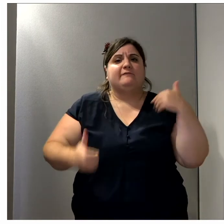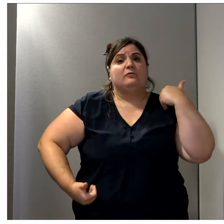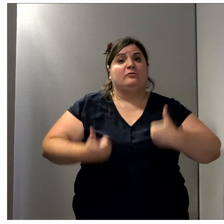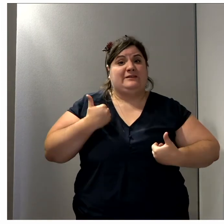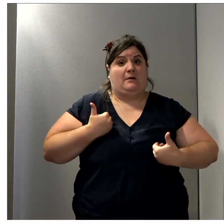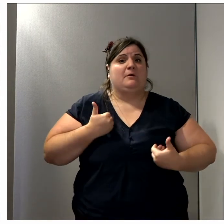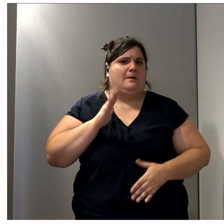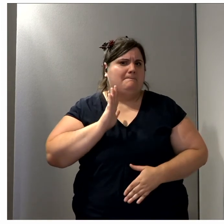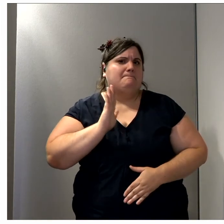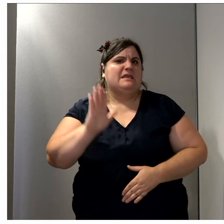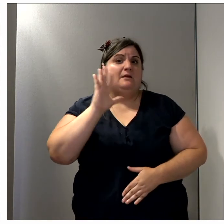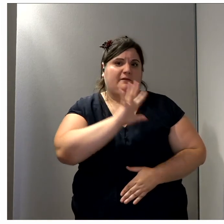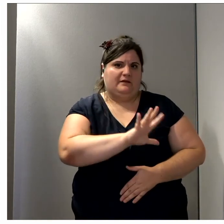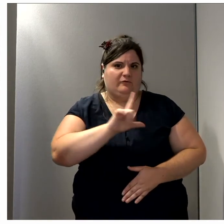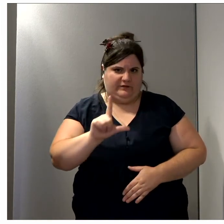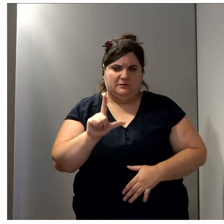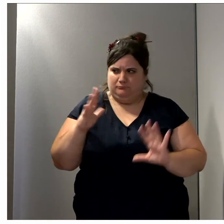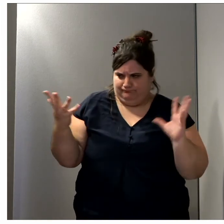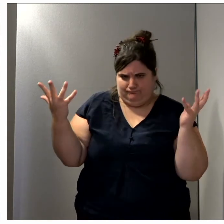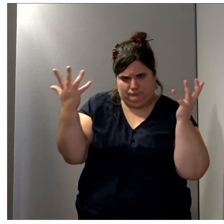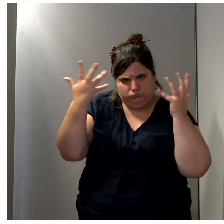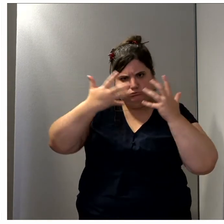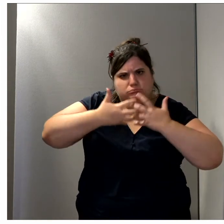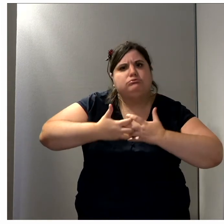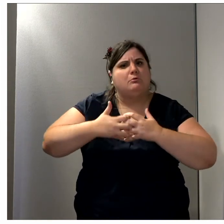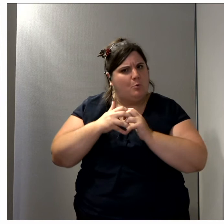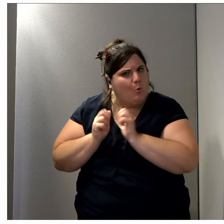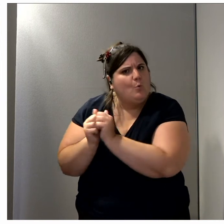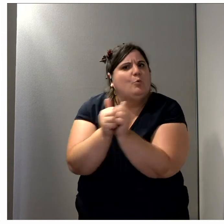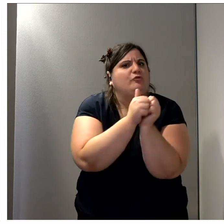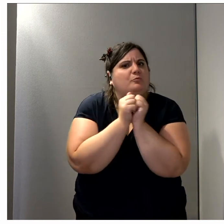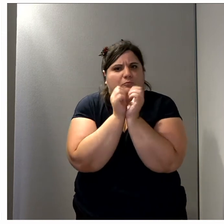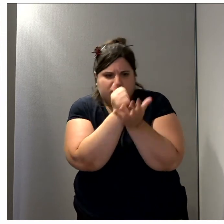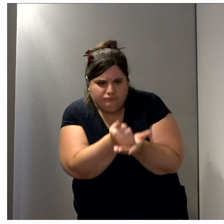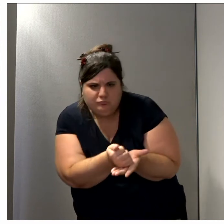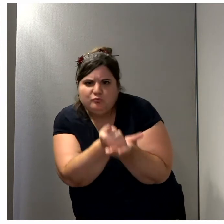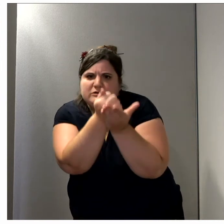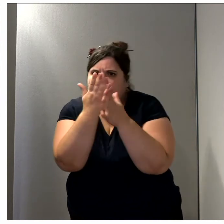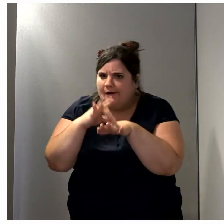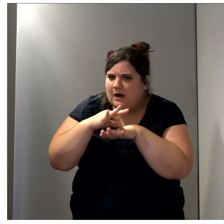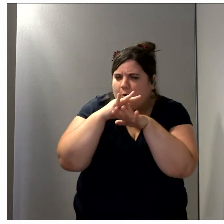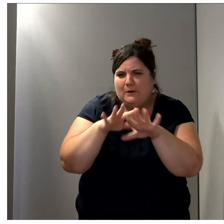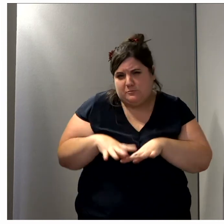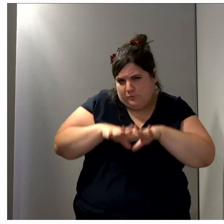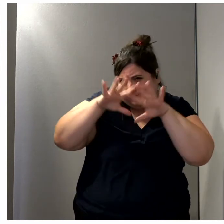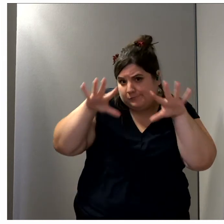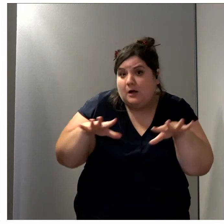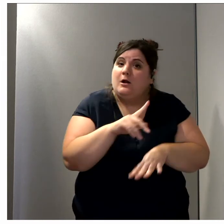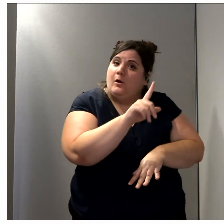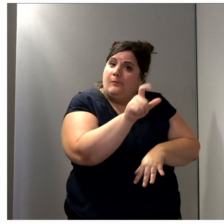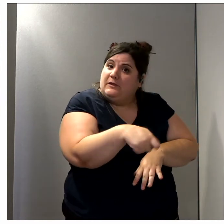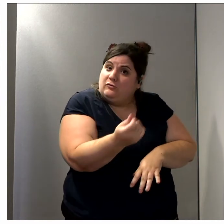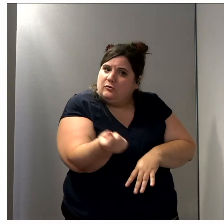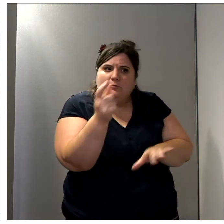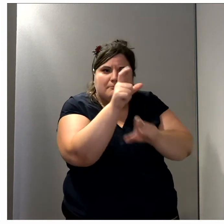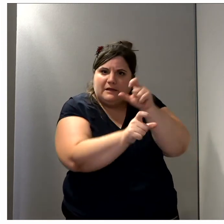ensemble et réalisent un important travail de soutien et d'accompagnement, tant des personnes handicapées que